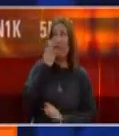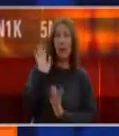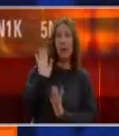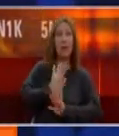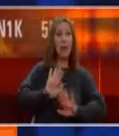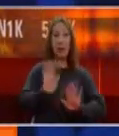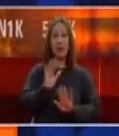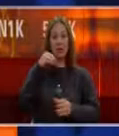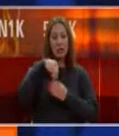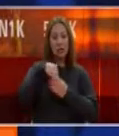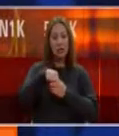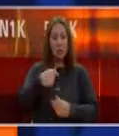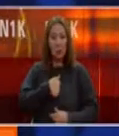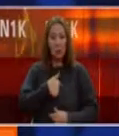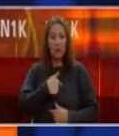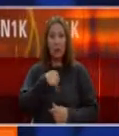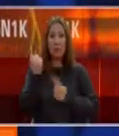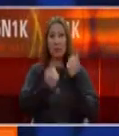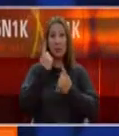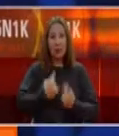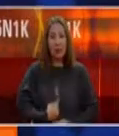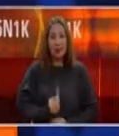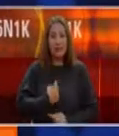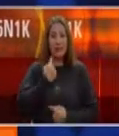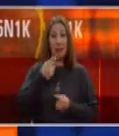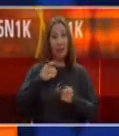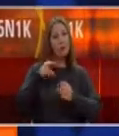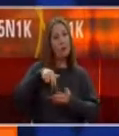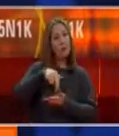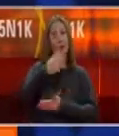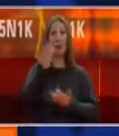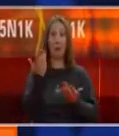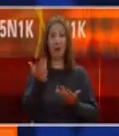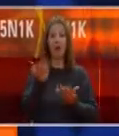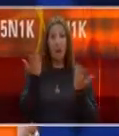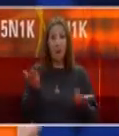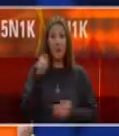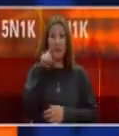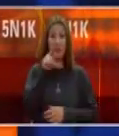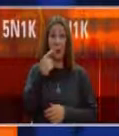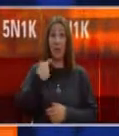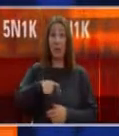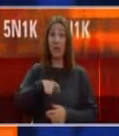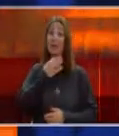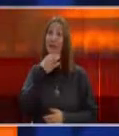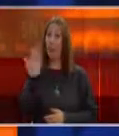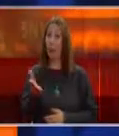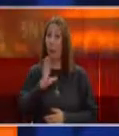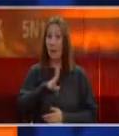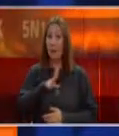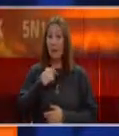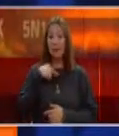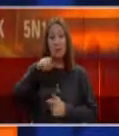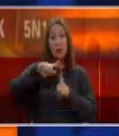beklememek, içinden, yüreğinden bir şeyleri hissederek harekete geçmek. Ama size de özel teşekkürüm var. Biz